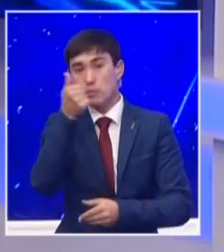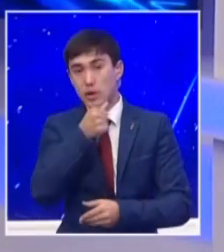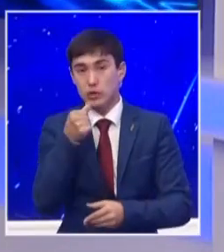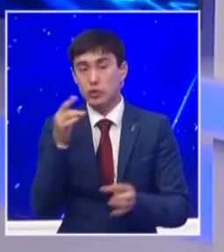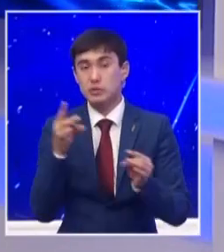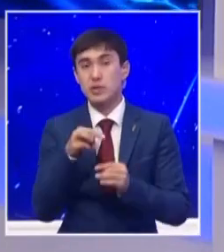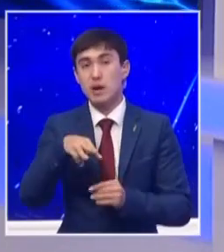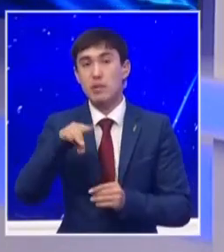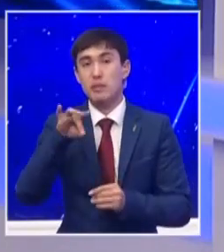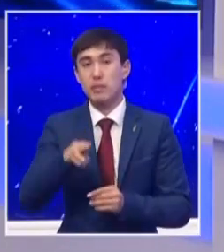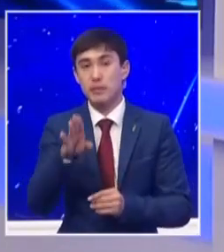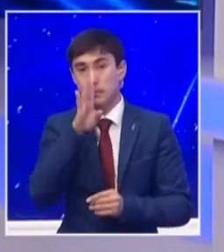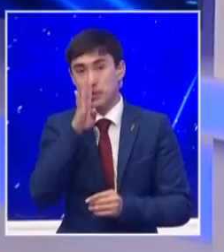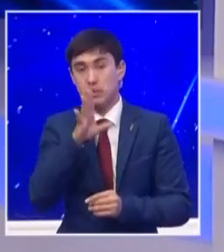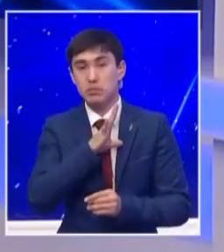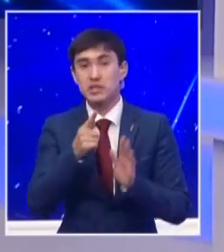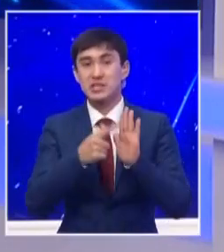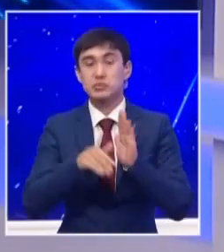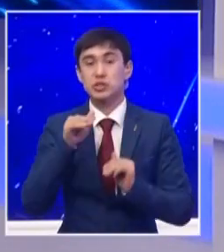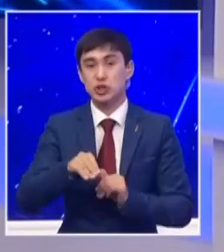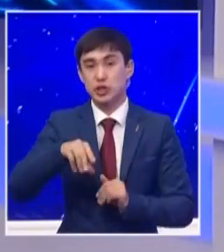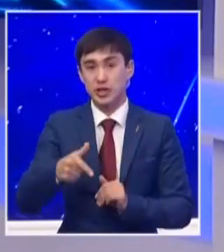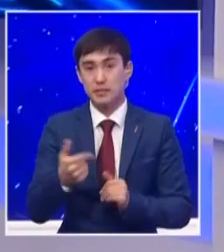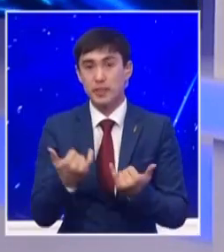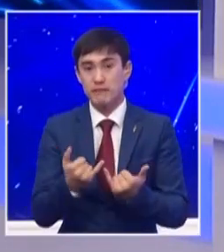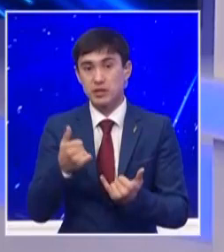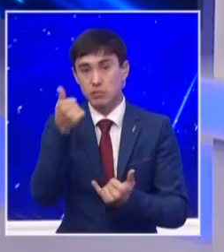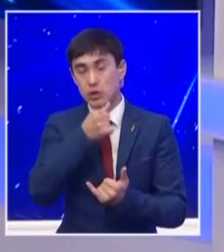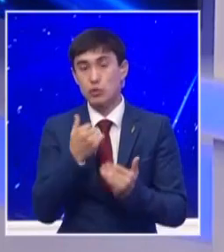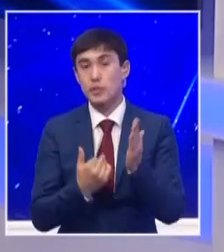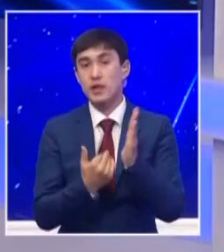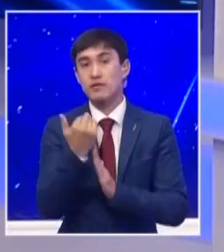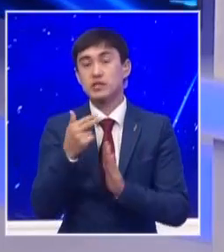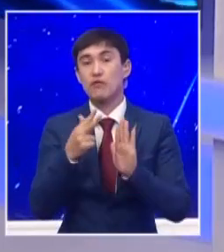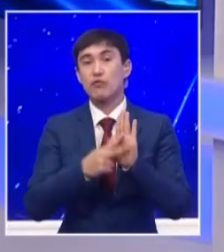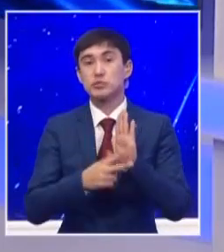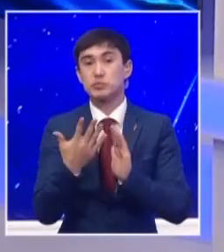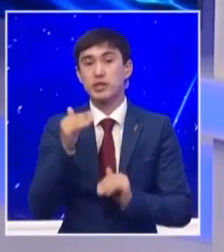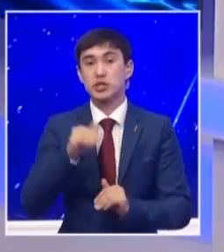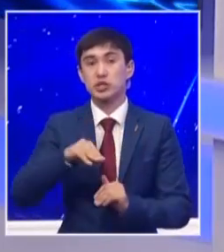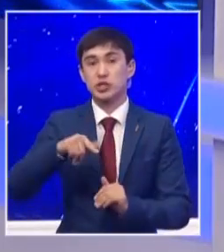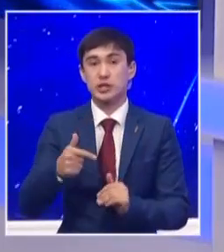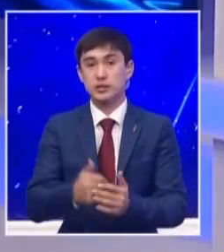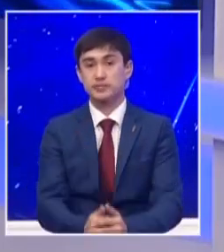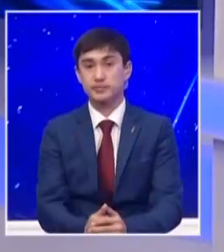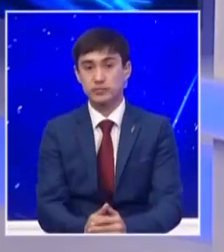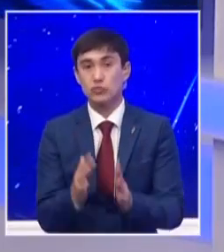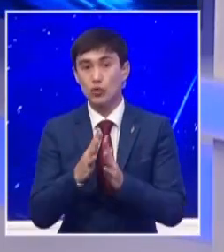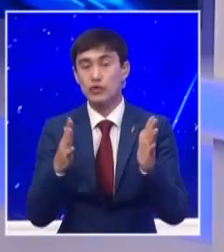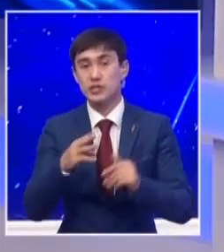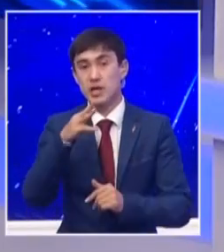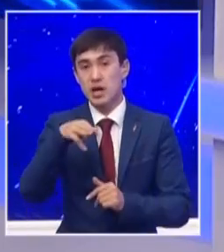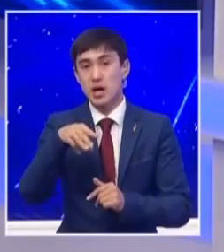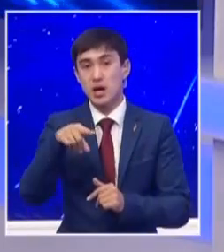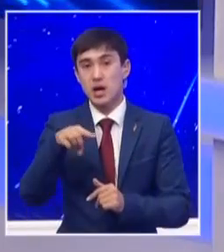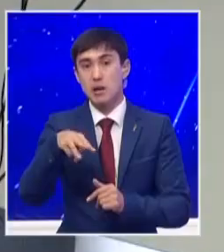году размер минимальной заработной платы составлял 70.000 тенге то в нынешнем он вырос до 85.000 увеличился